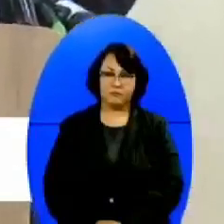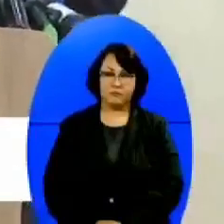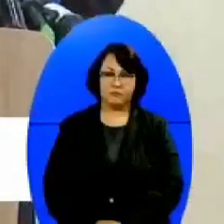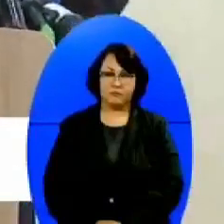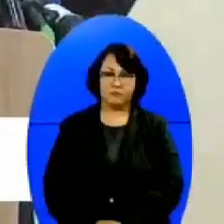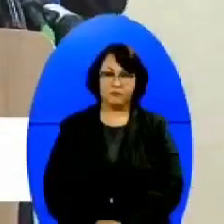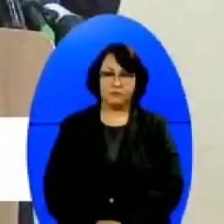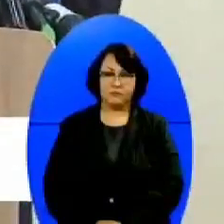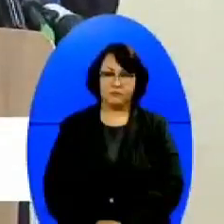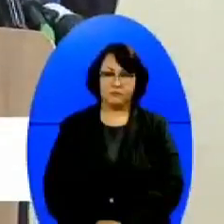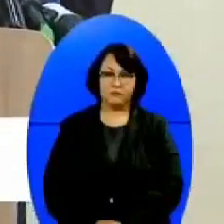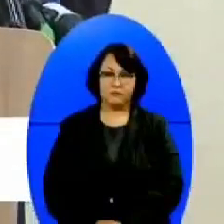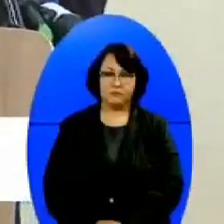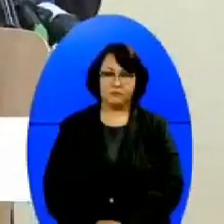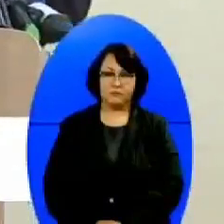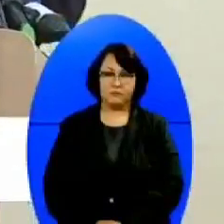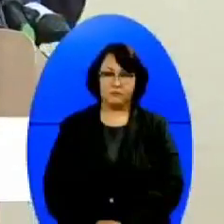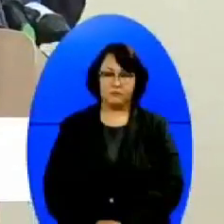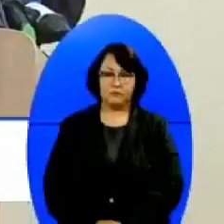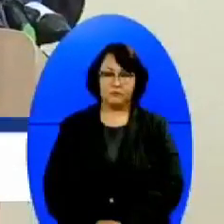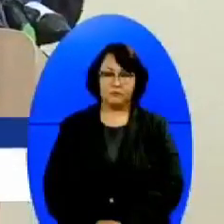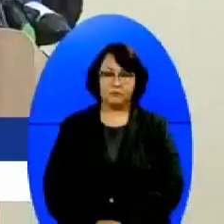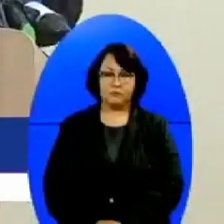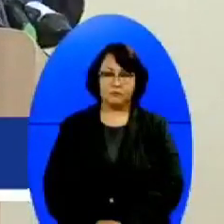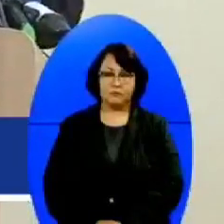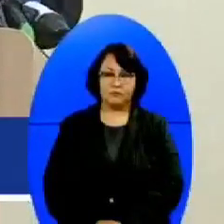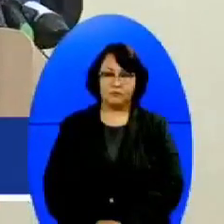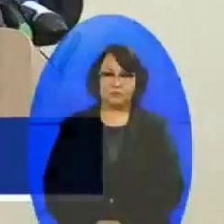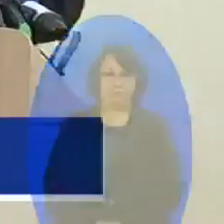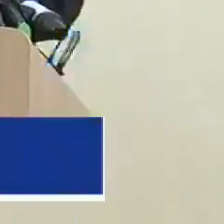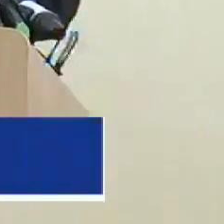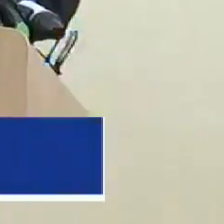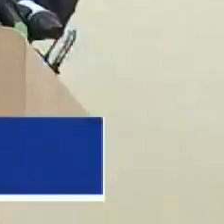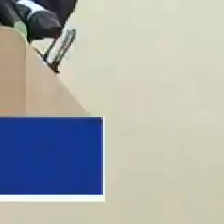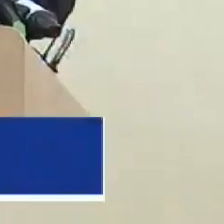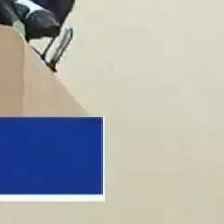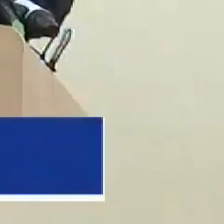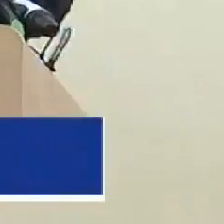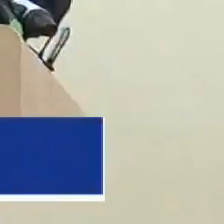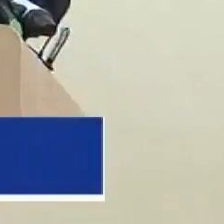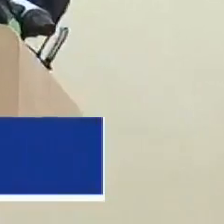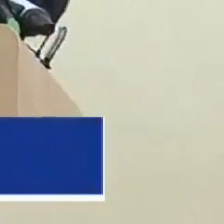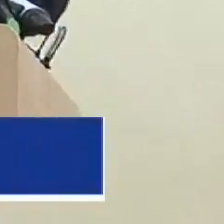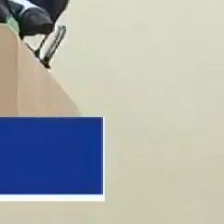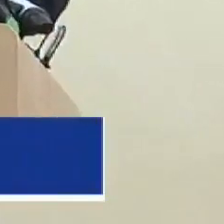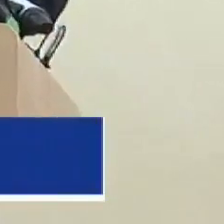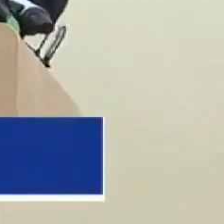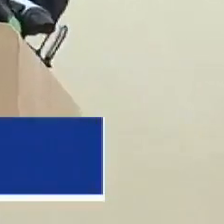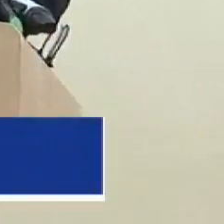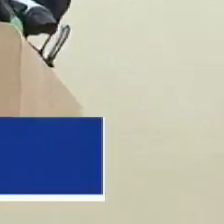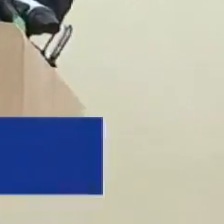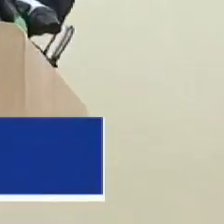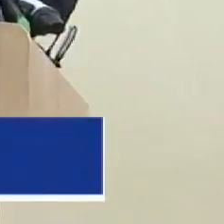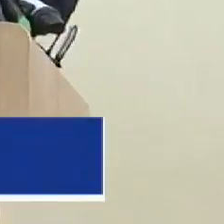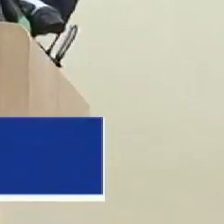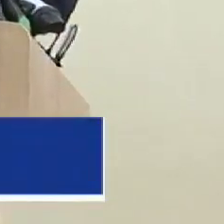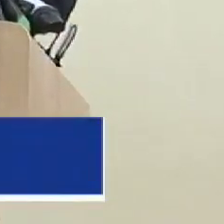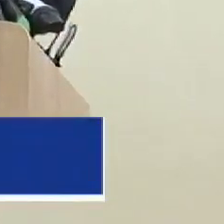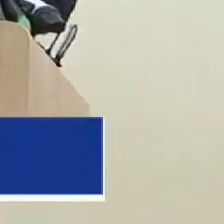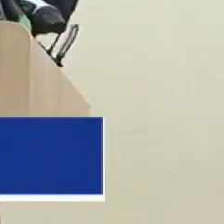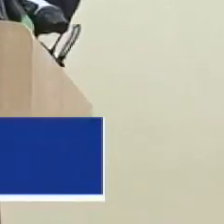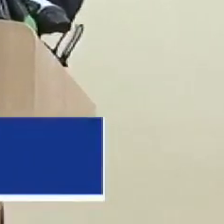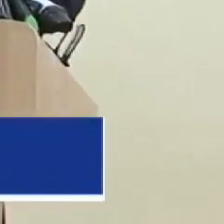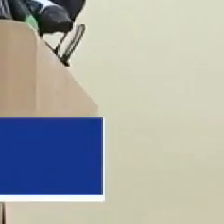орж ирсэн иргэдээс бас 2 иргэн архивтуулах ундааны зүйл хэрэгэлсэн. За тэгээд тухайн улсуудыг бас холбогдох мэрэгжлийн